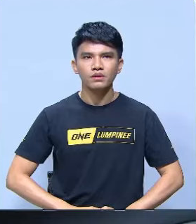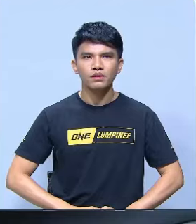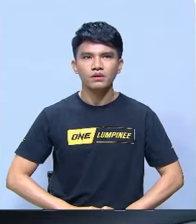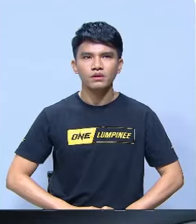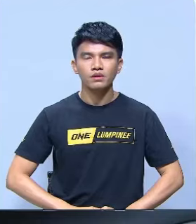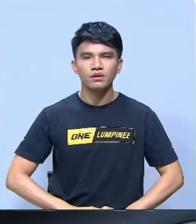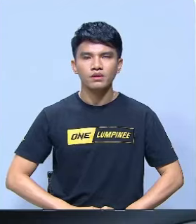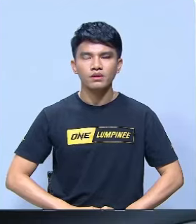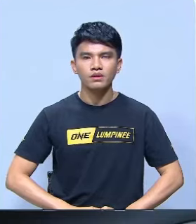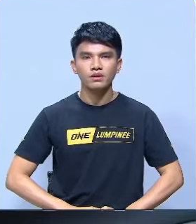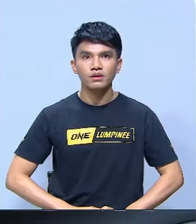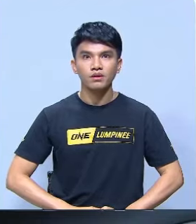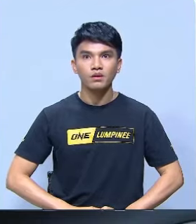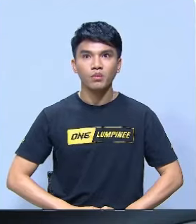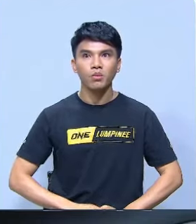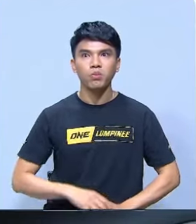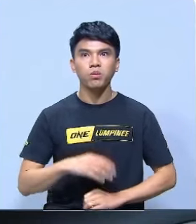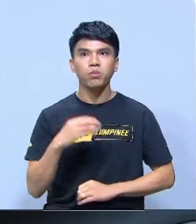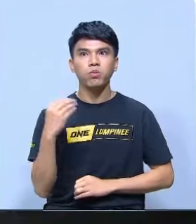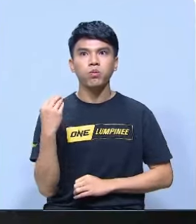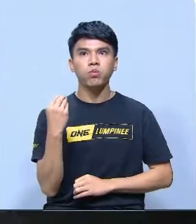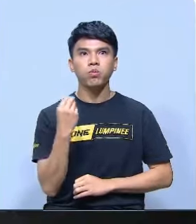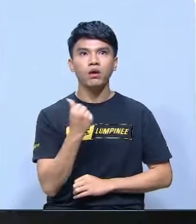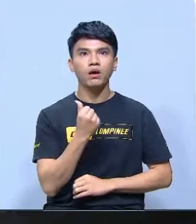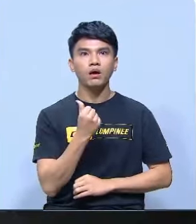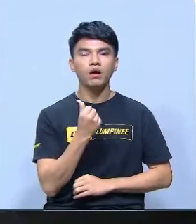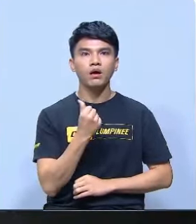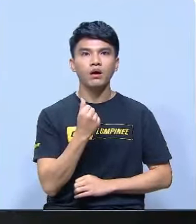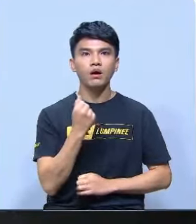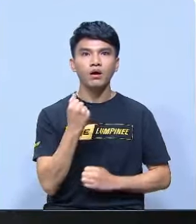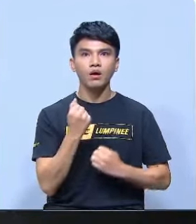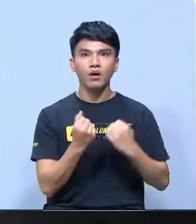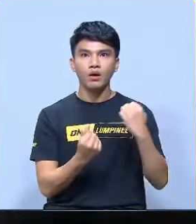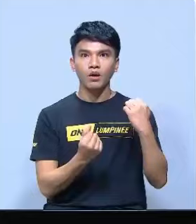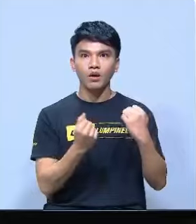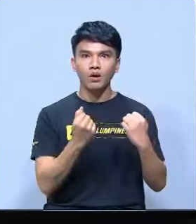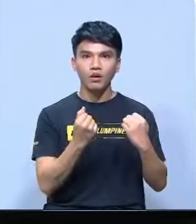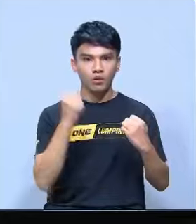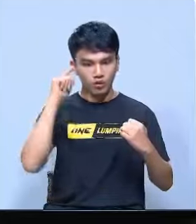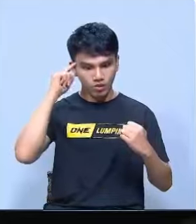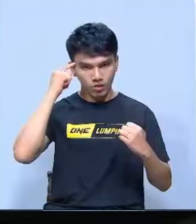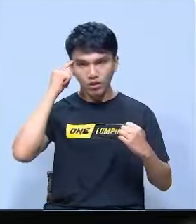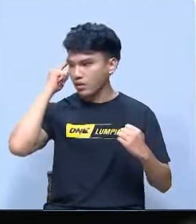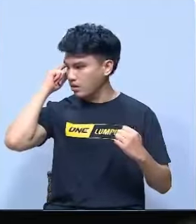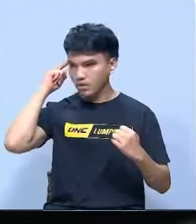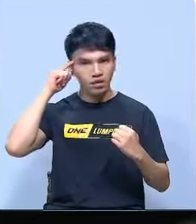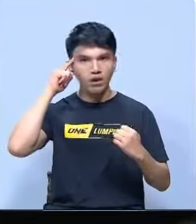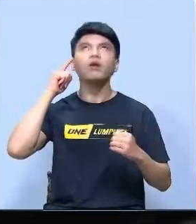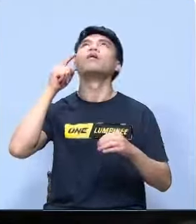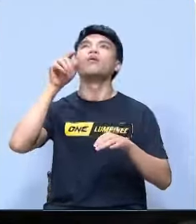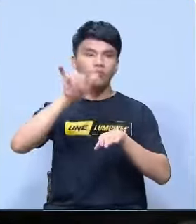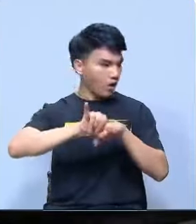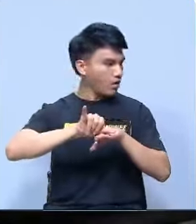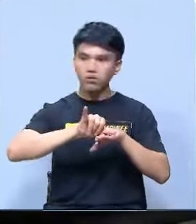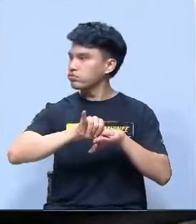เนี่ยคุณผู้ชม มันเกิดขึ้นเร็วมากจนขนาดที่ว่าเจ้าของรถคันที่มีกล้องหน้ารถยังไม่รู้เลยว่าตัวเองอะไรมาตกใส